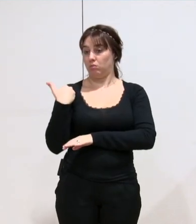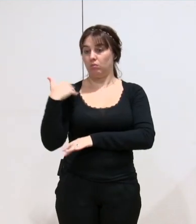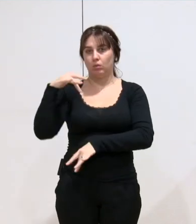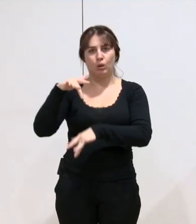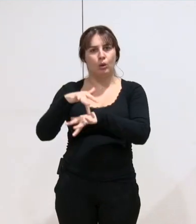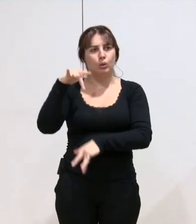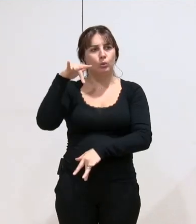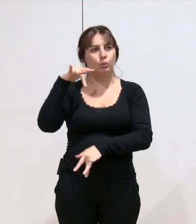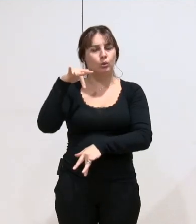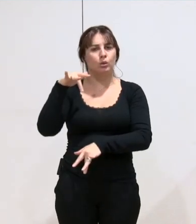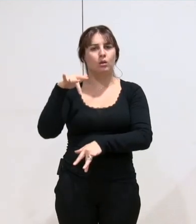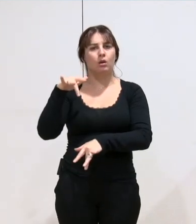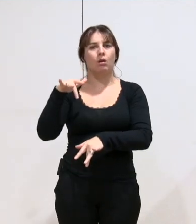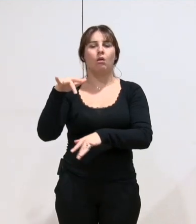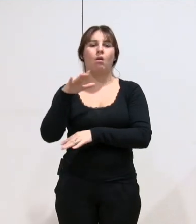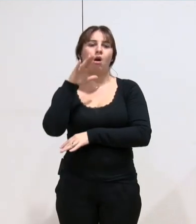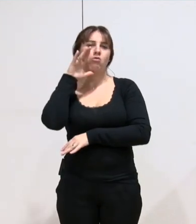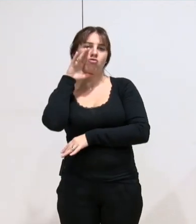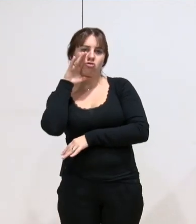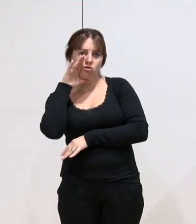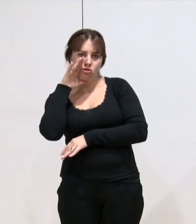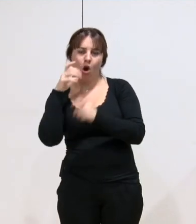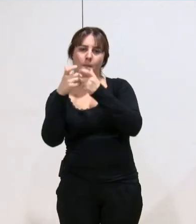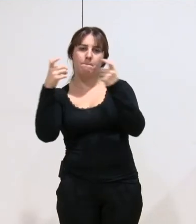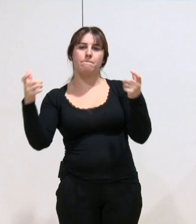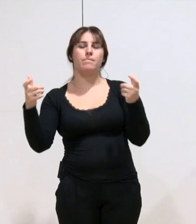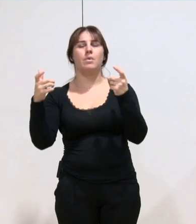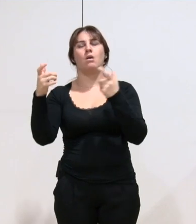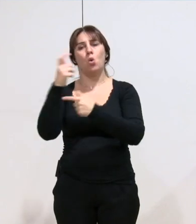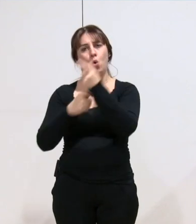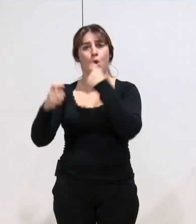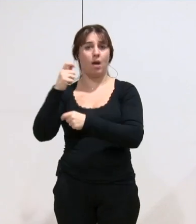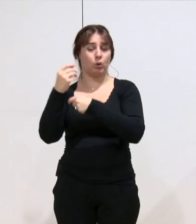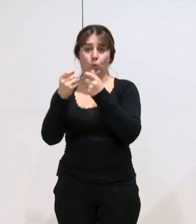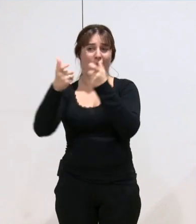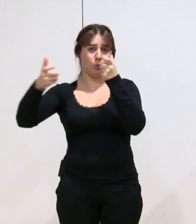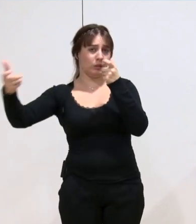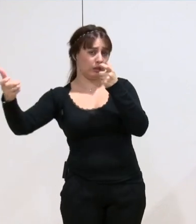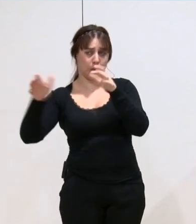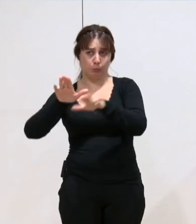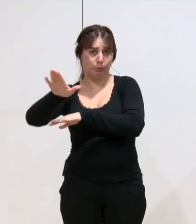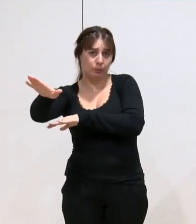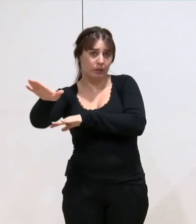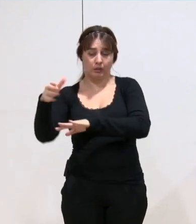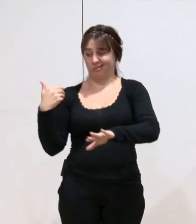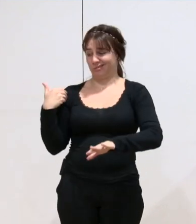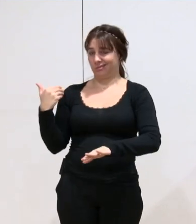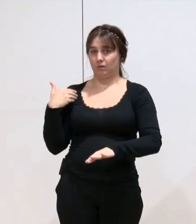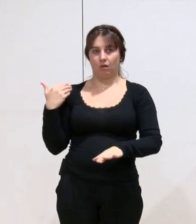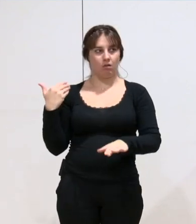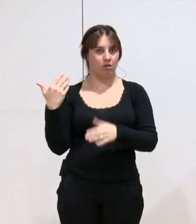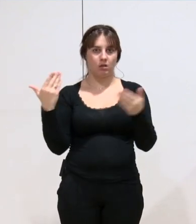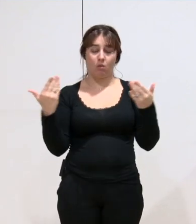vécues par les chambres de commerce et de l'industrie ou dans bien d'autres domaines. Il y a là un effort